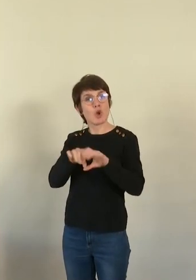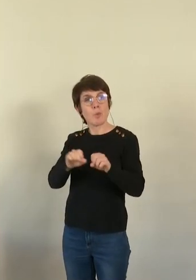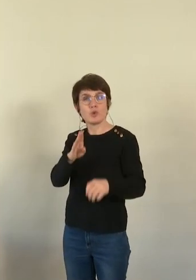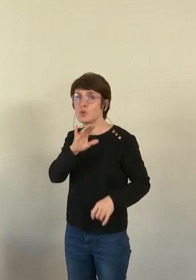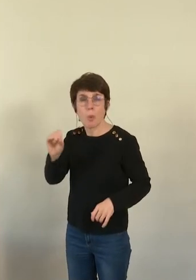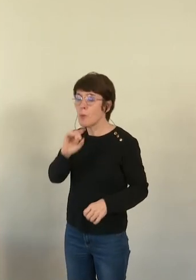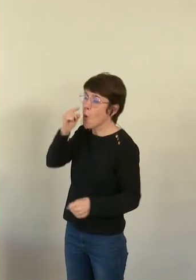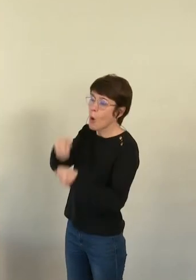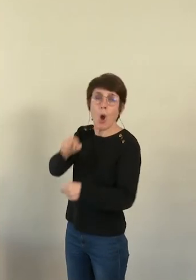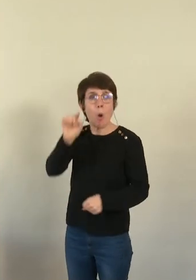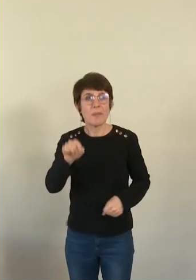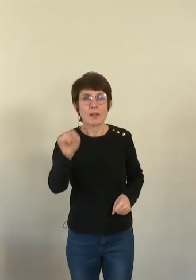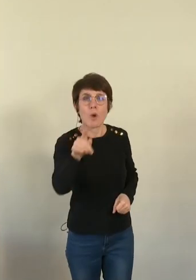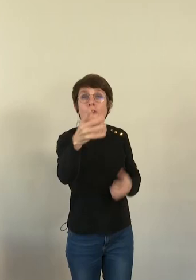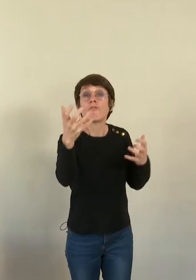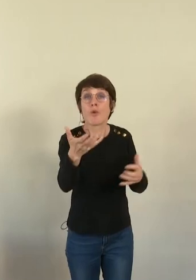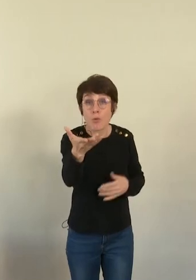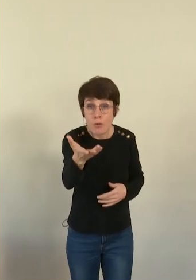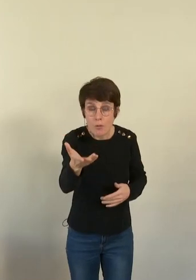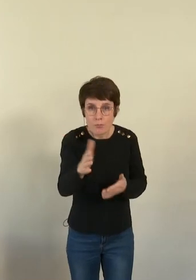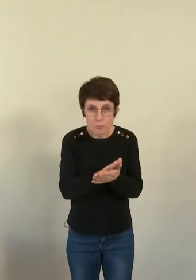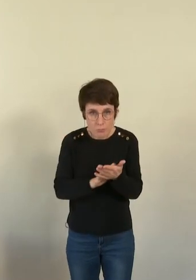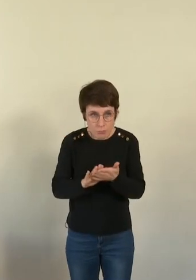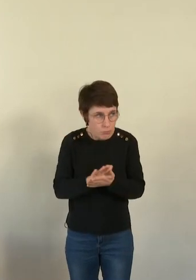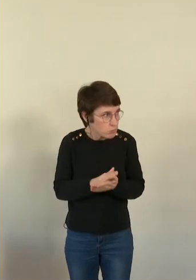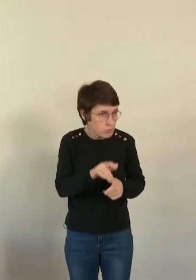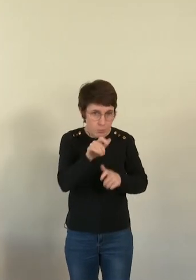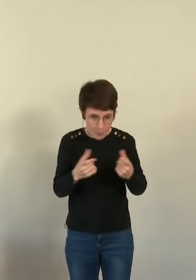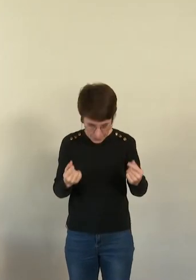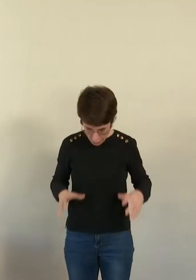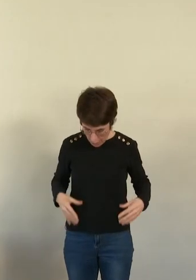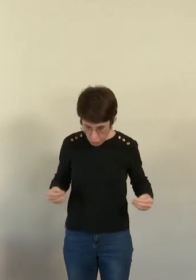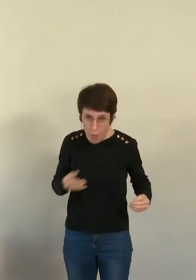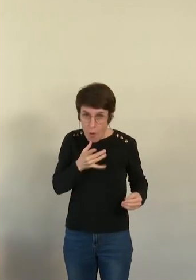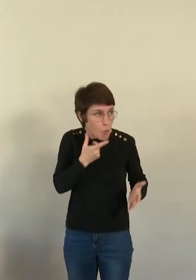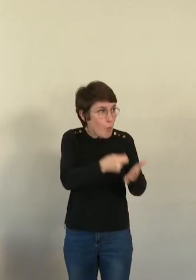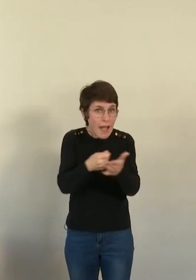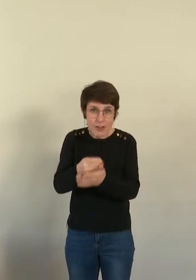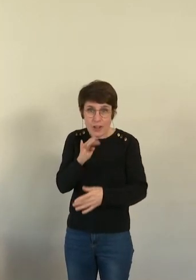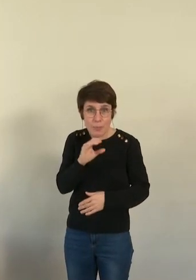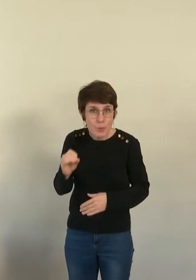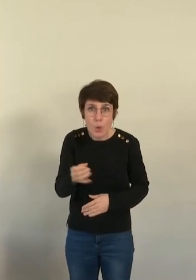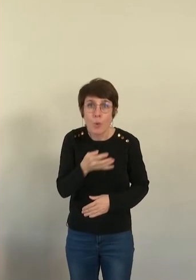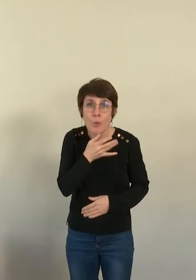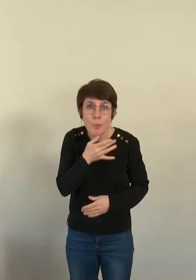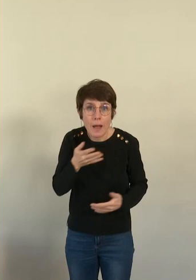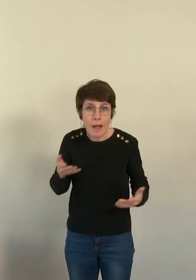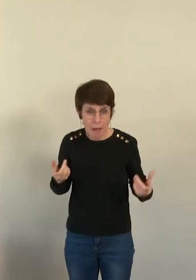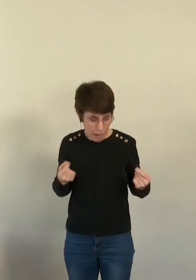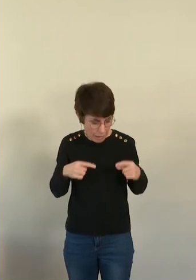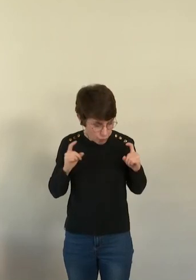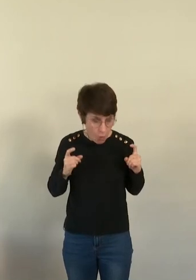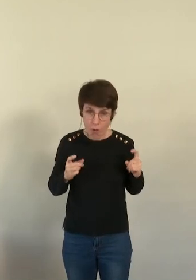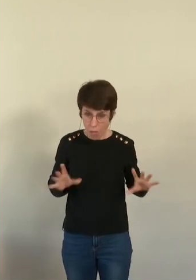alors que la le pouvoir d'achat ne permet plus aux habitants de d'acheter de la nourriture bio qui